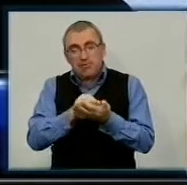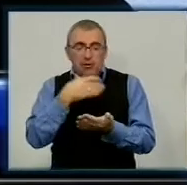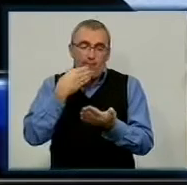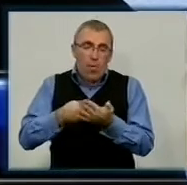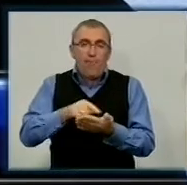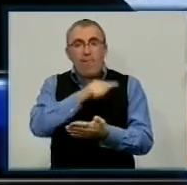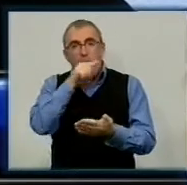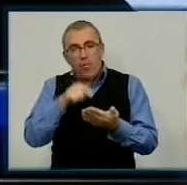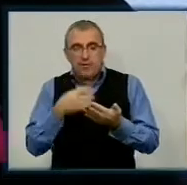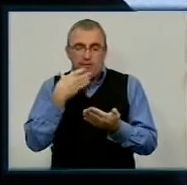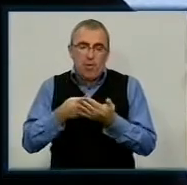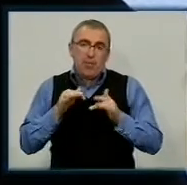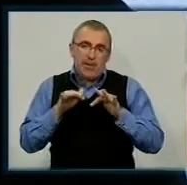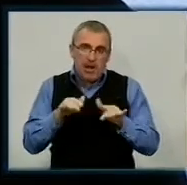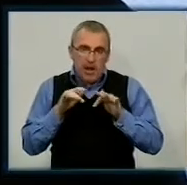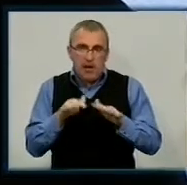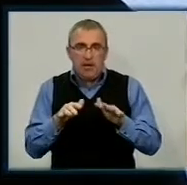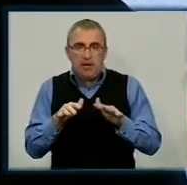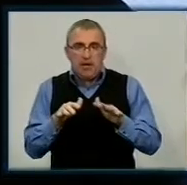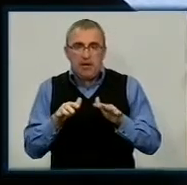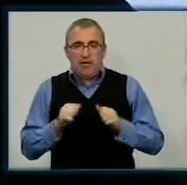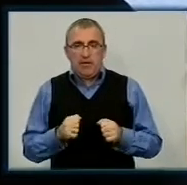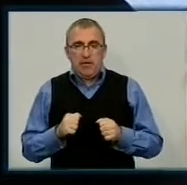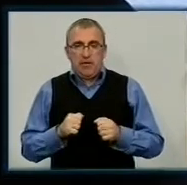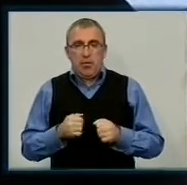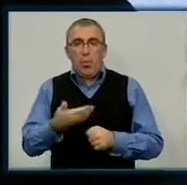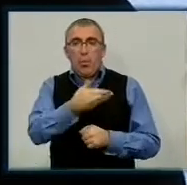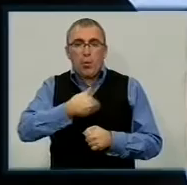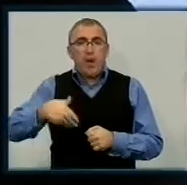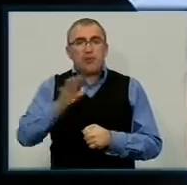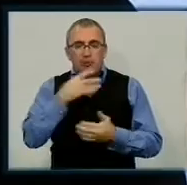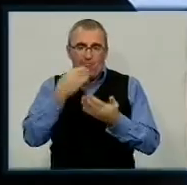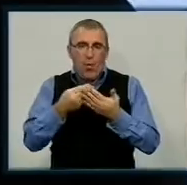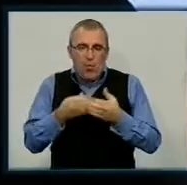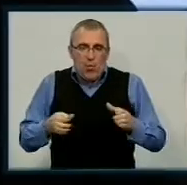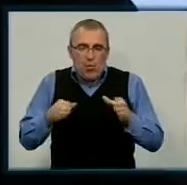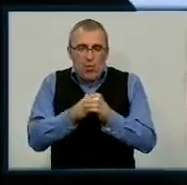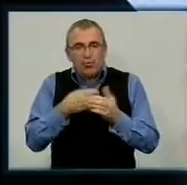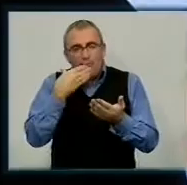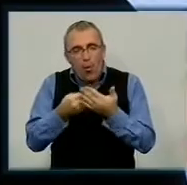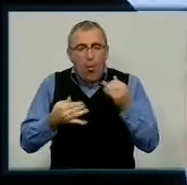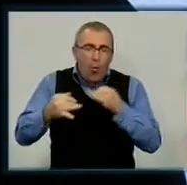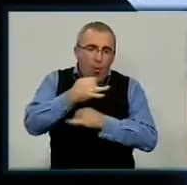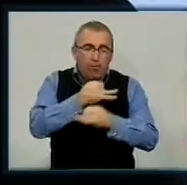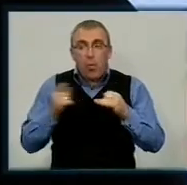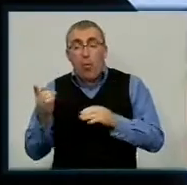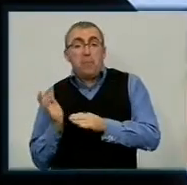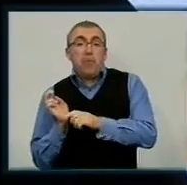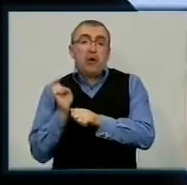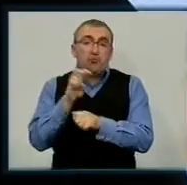вопросами своими делами то есть Ну как бы у нас был ну свой Круг своё общение